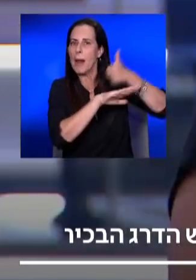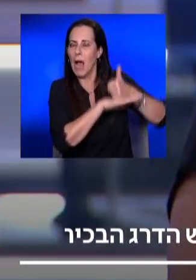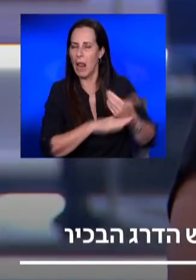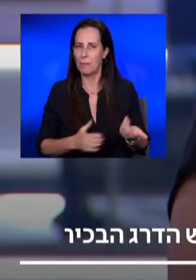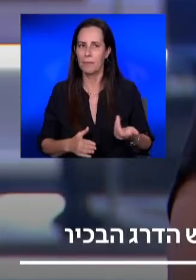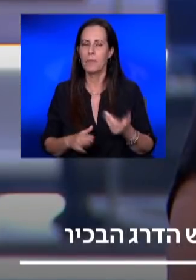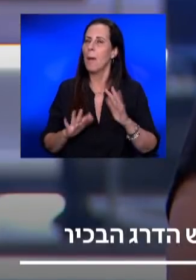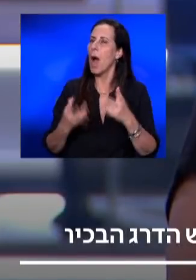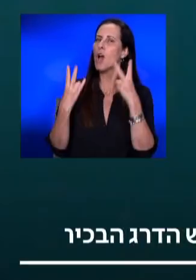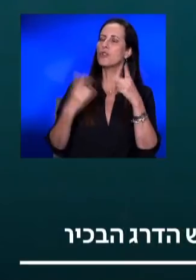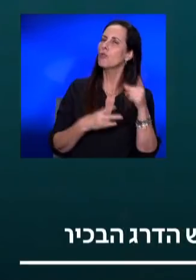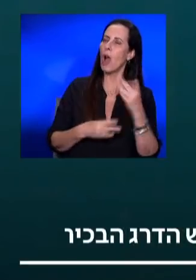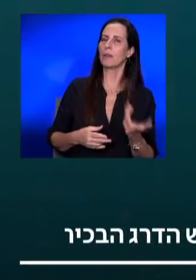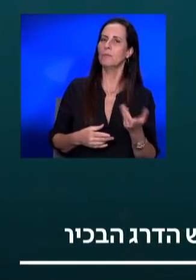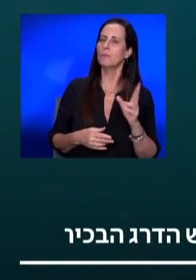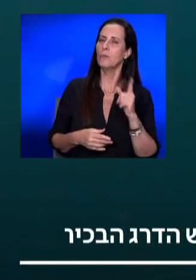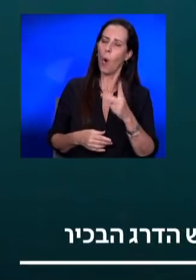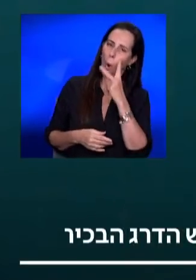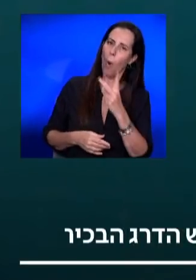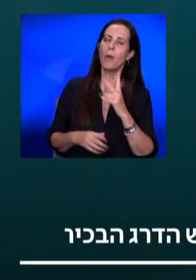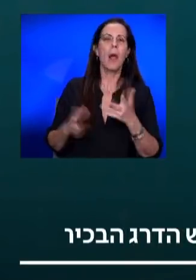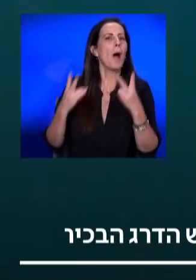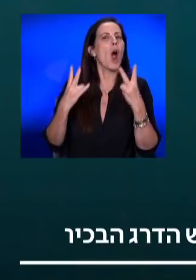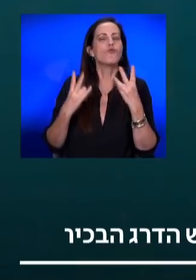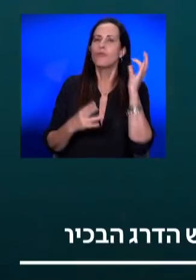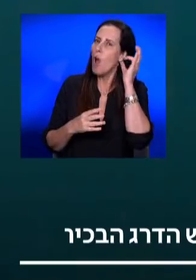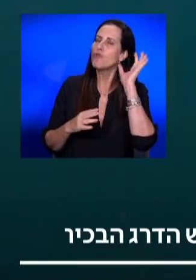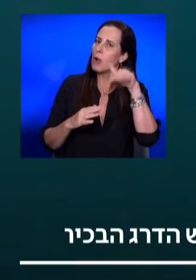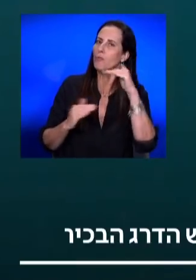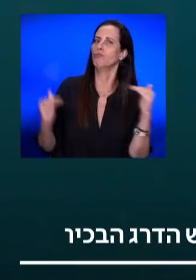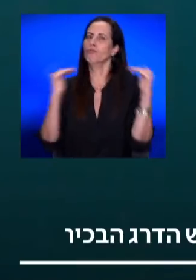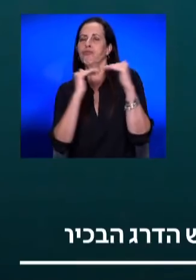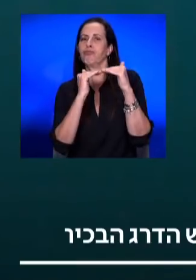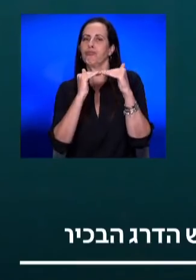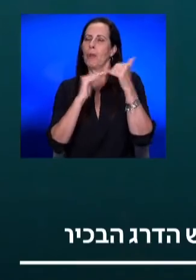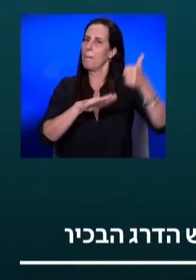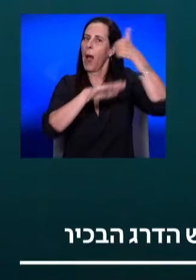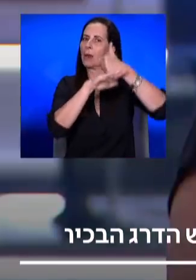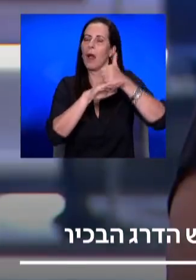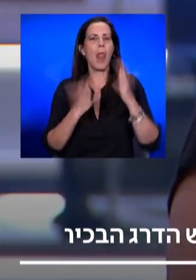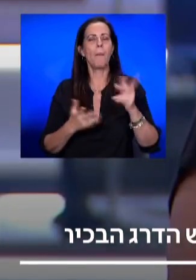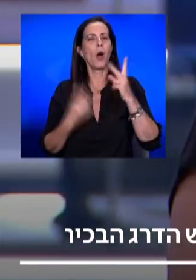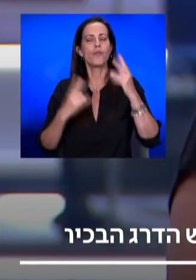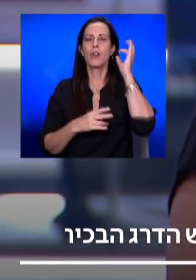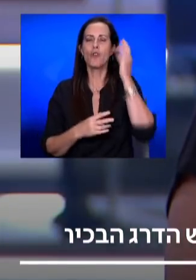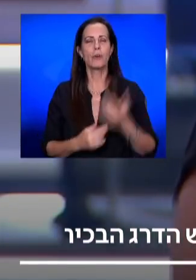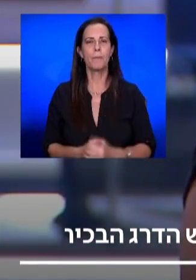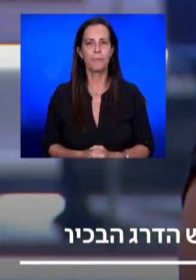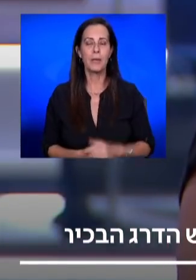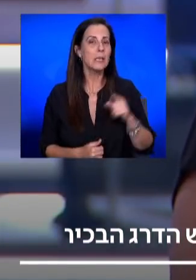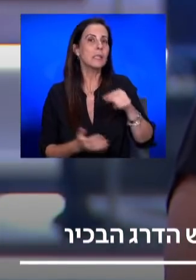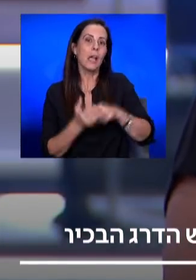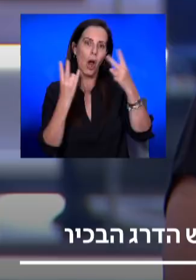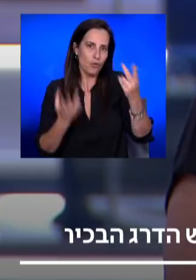מה החשיבות שאתן רואות? למה חשוב שנשים יאיישו דווקא את חוד החנית, התפקידים הבכירים ביותר? זה חשוב